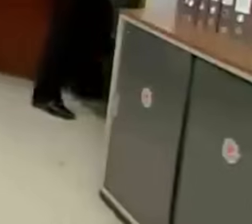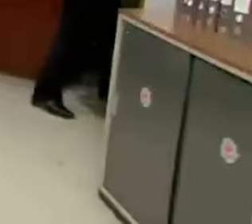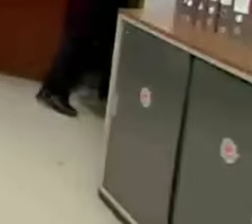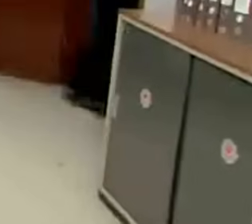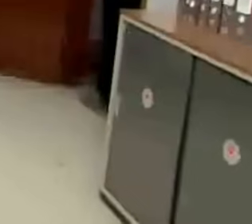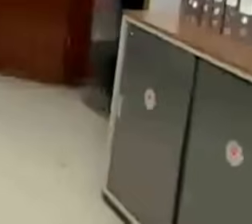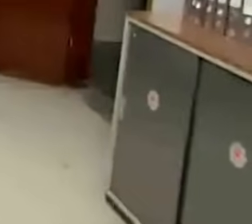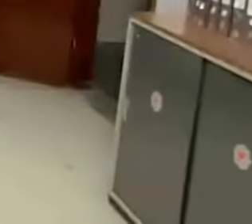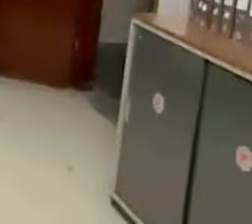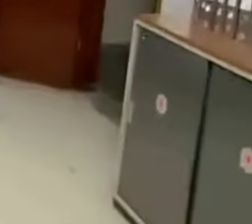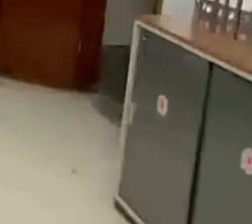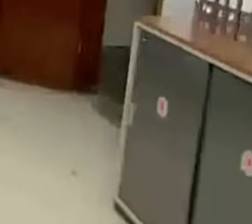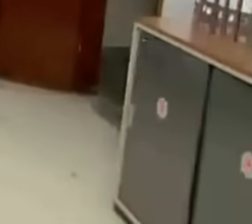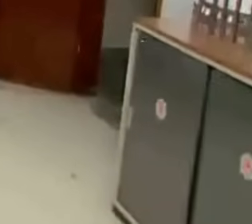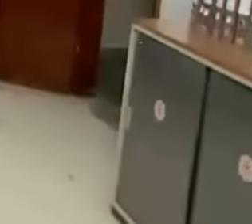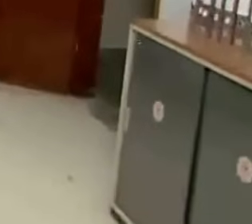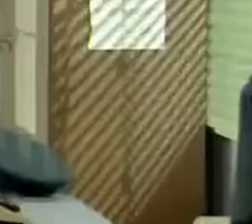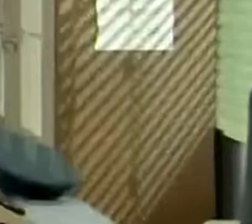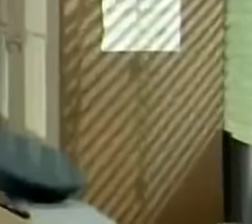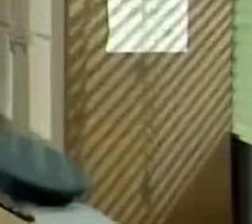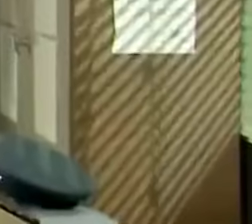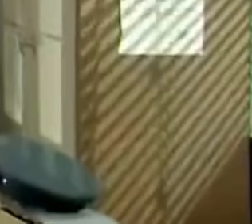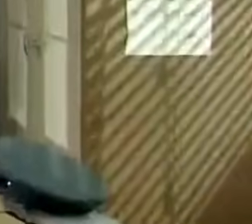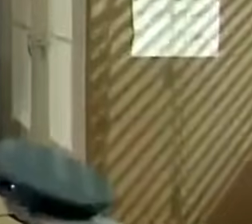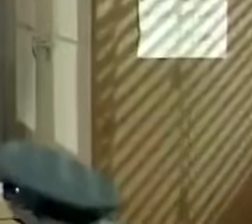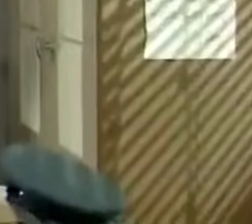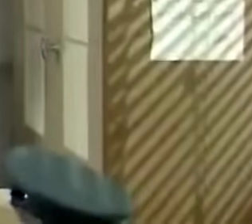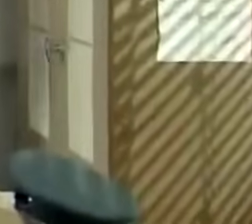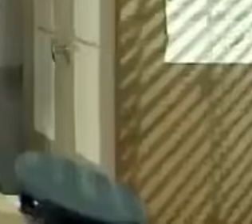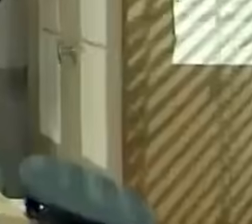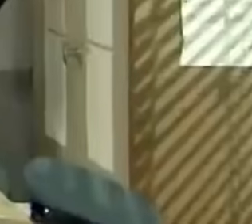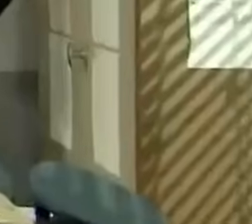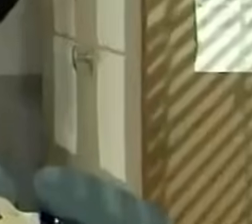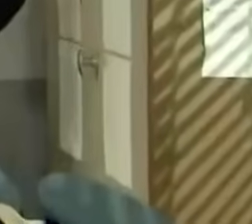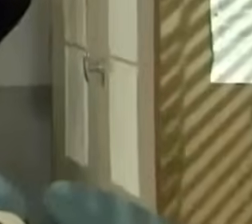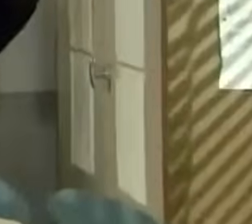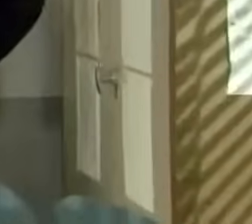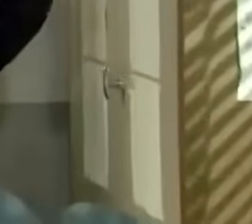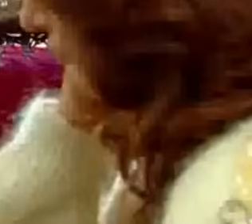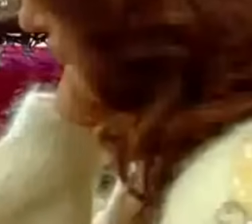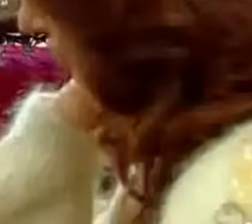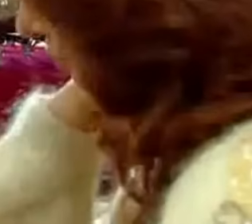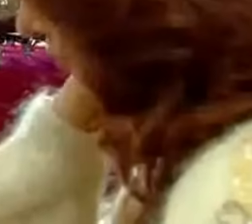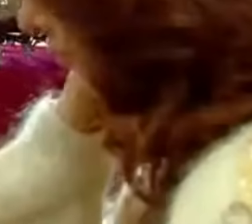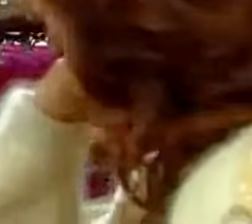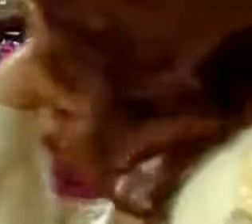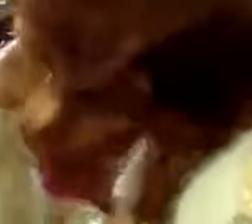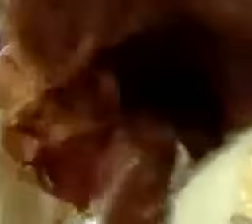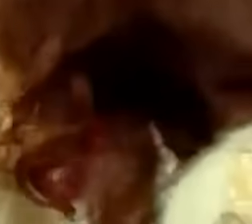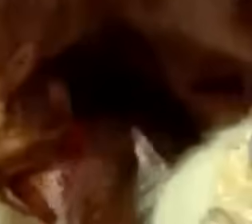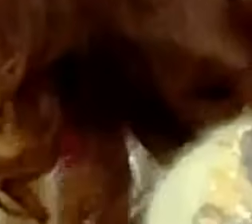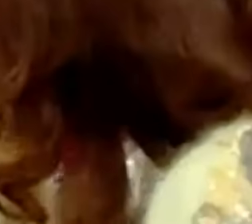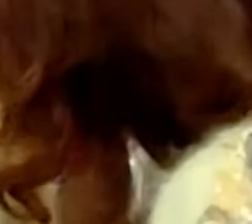Koltuğu alıp gitti. Selahattin şaşkın. Nereye götürdü ya diye aklı koltukta kaldı.